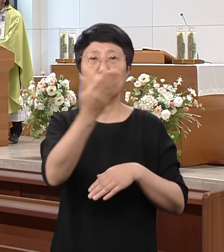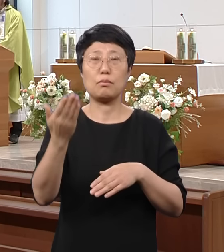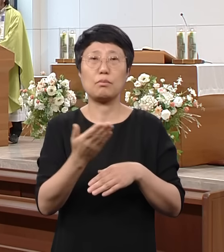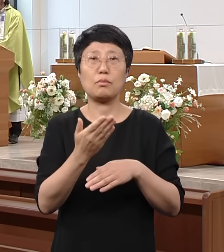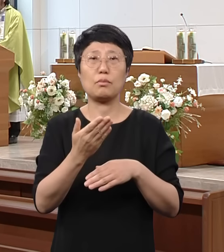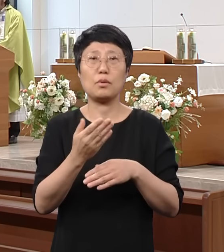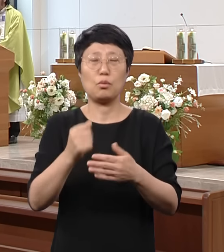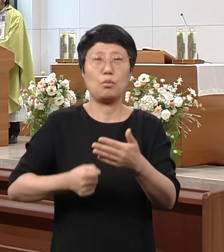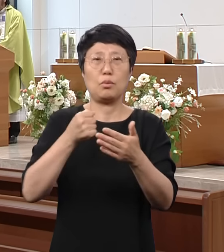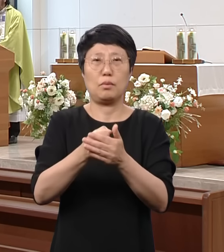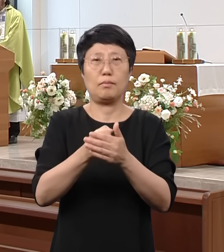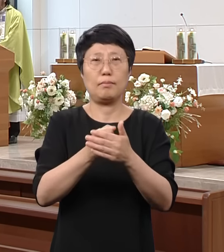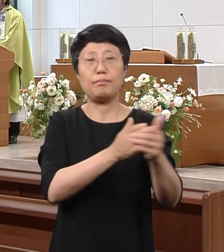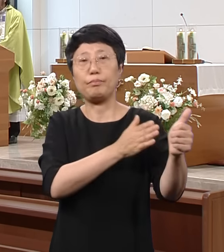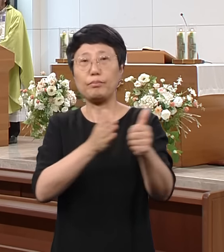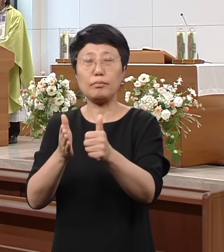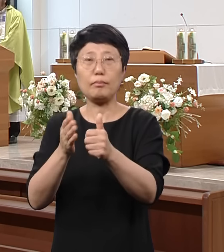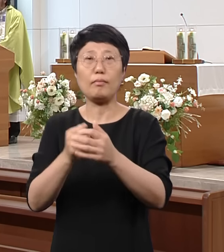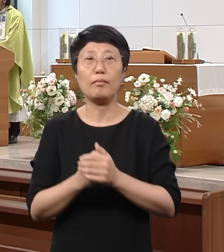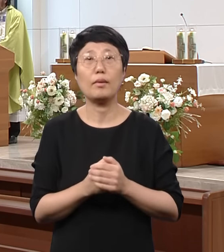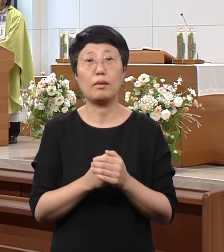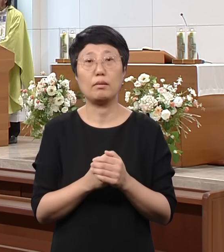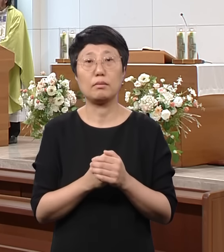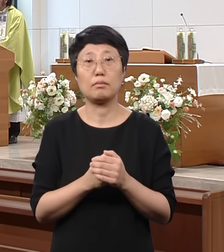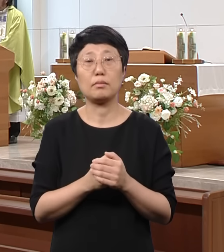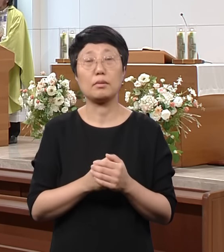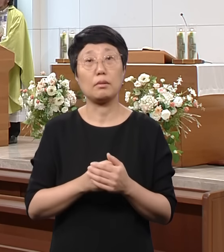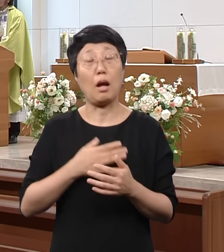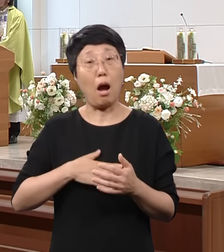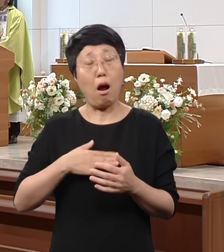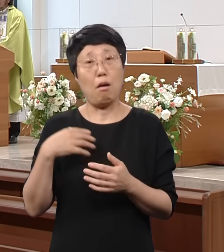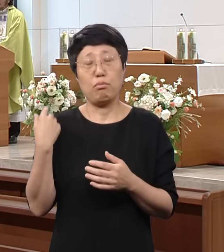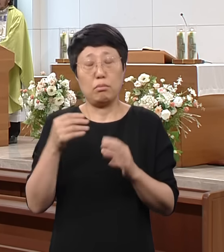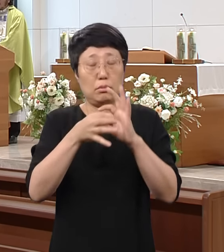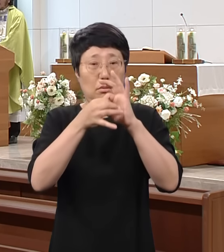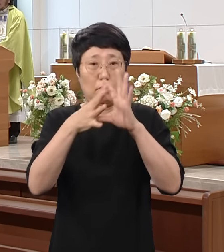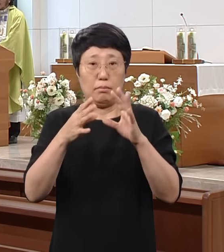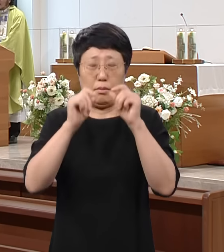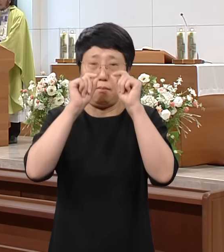의식하지 안하든이 예수님의 몸은 우리를 살게 할 것입니다